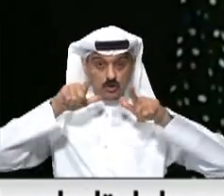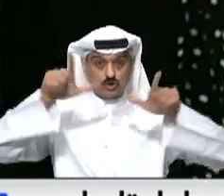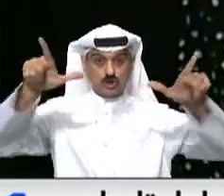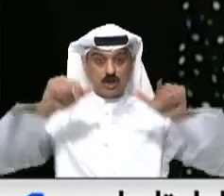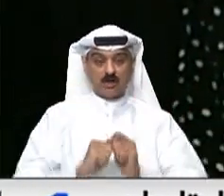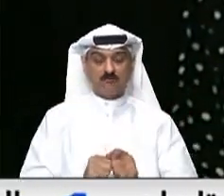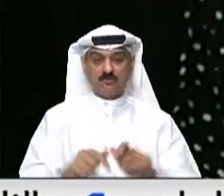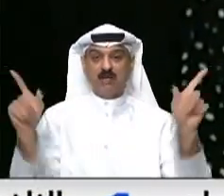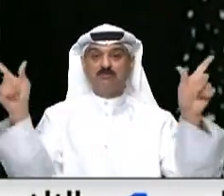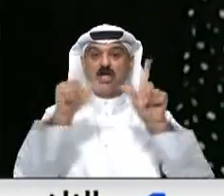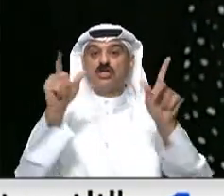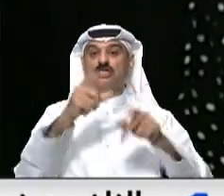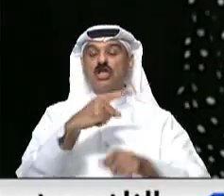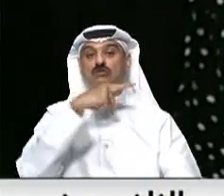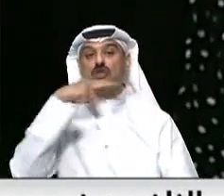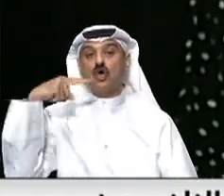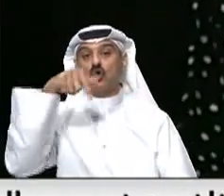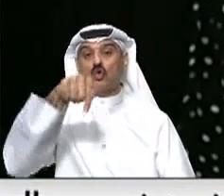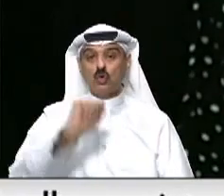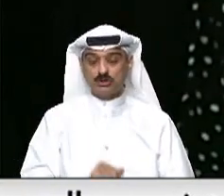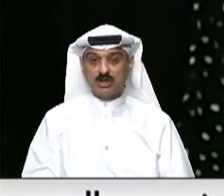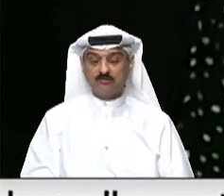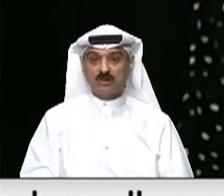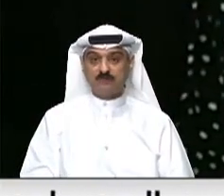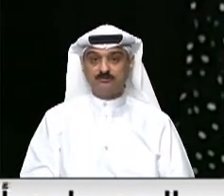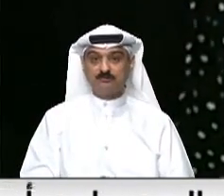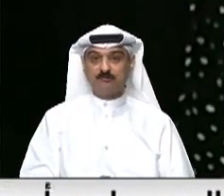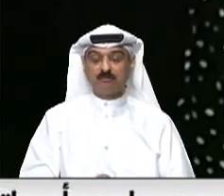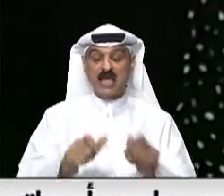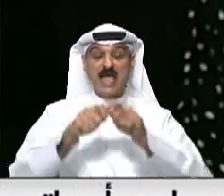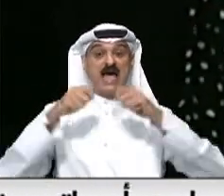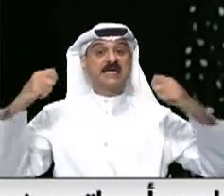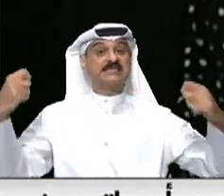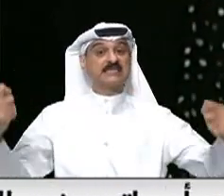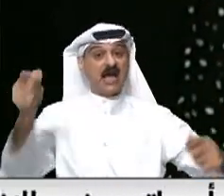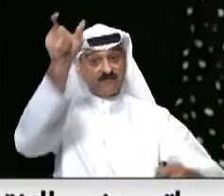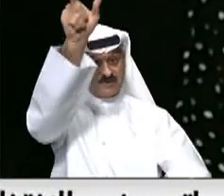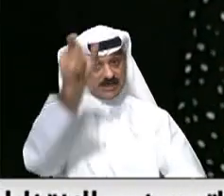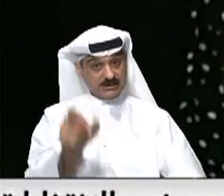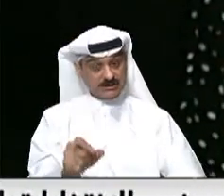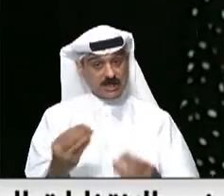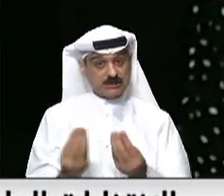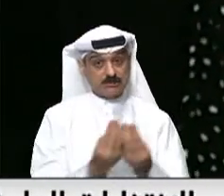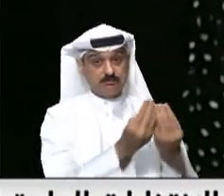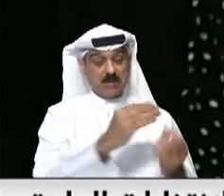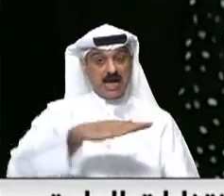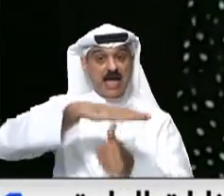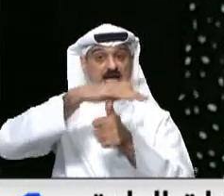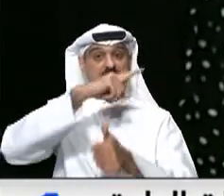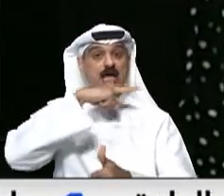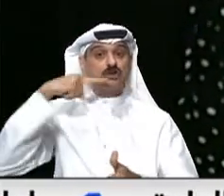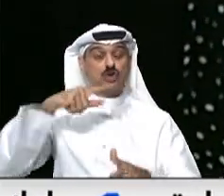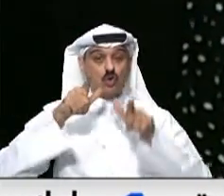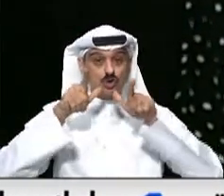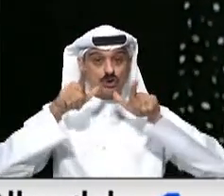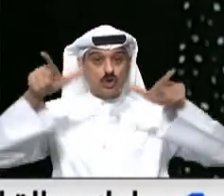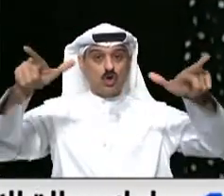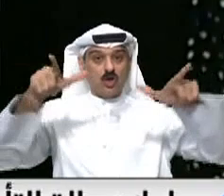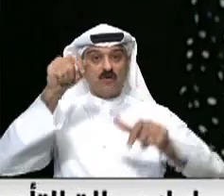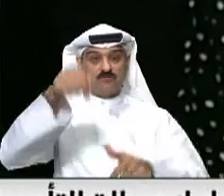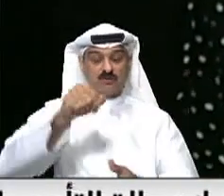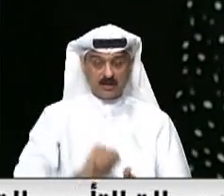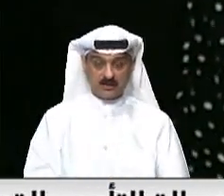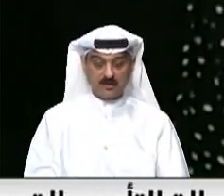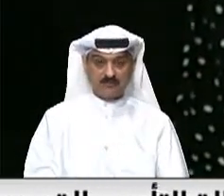الأولى الروسية، سأله الصحفي للرئيس بوتين هل تسامح من أخطأ بحقكم؟ قال نعم نسامح إلا في